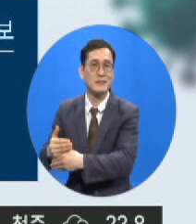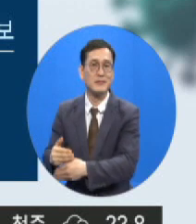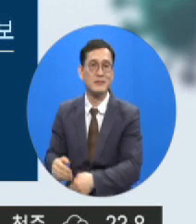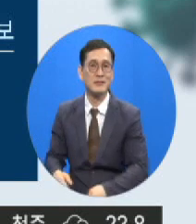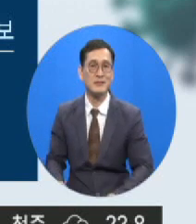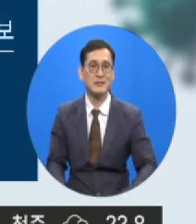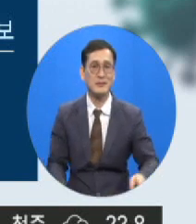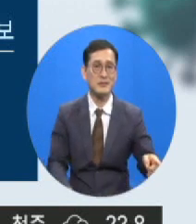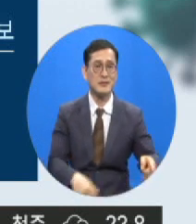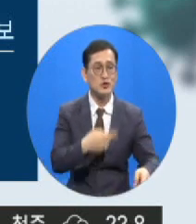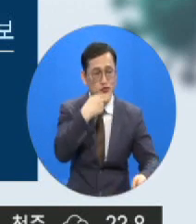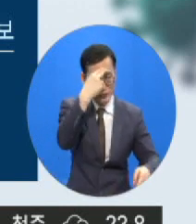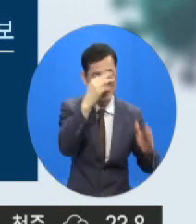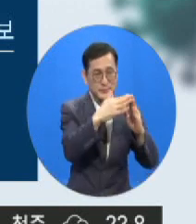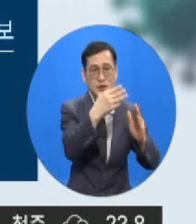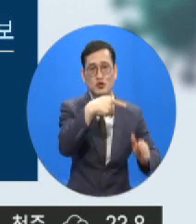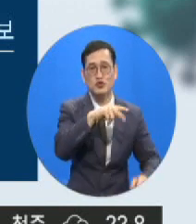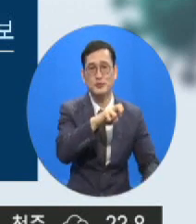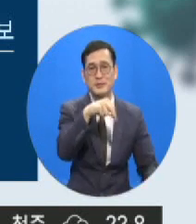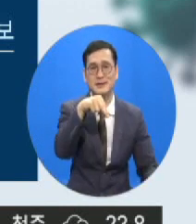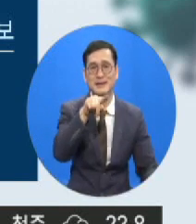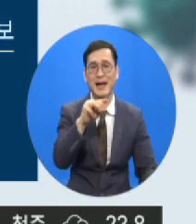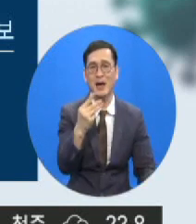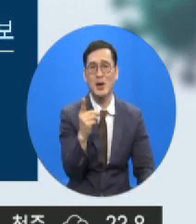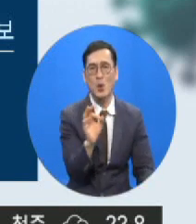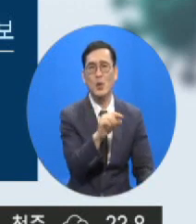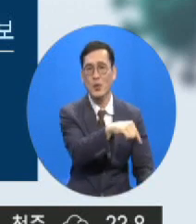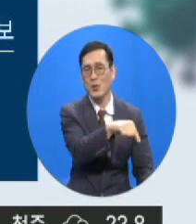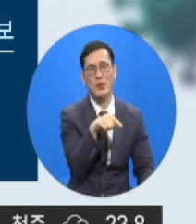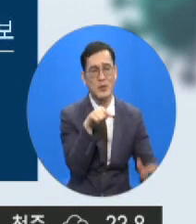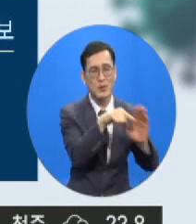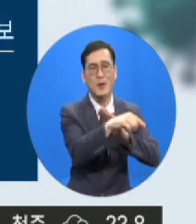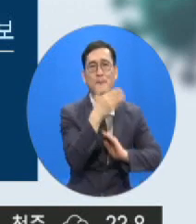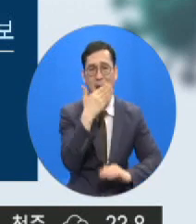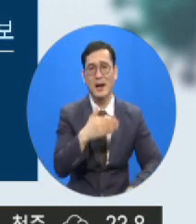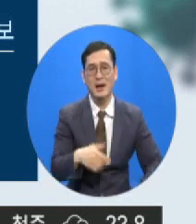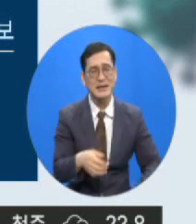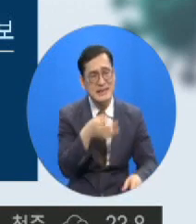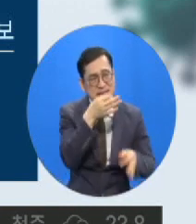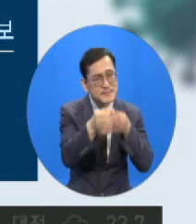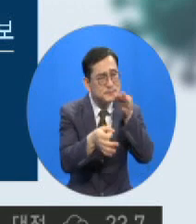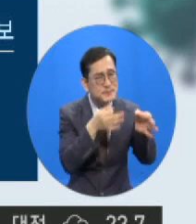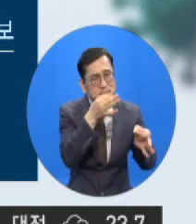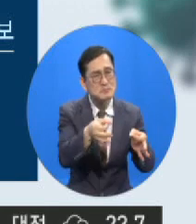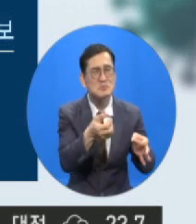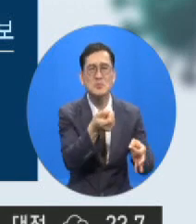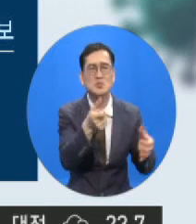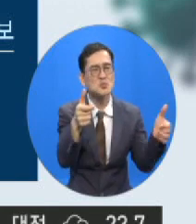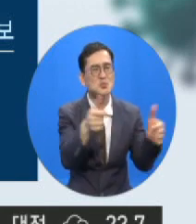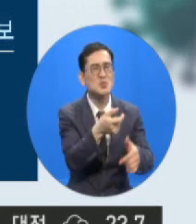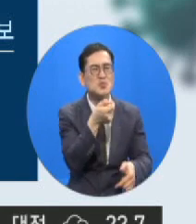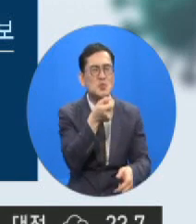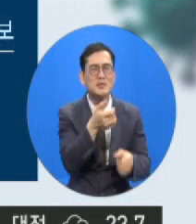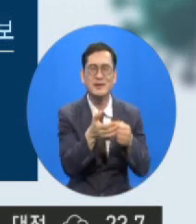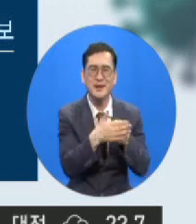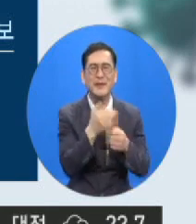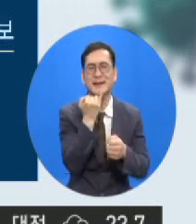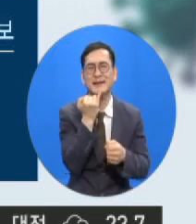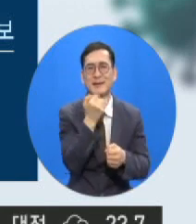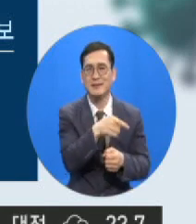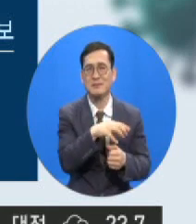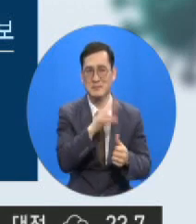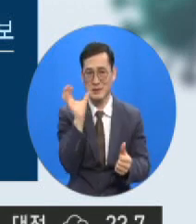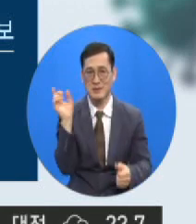못 가는데 룸살롱을 할 수 있는 거예요. 이유가 침 덜 튀어서. 서울시 관계자는 세계일보와